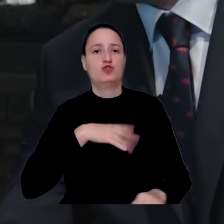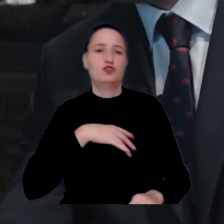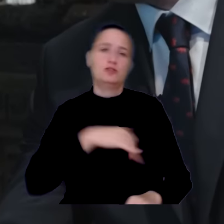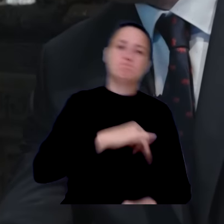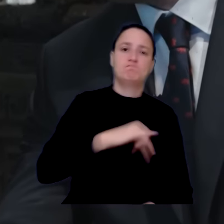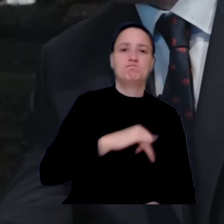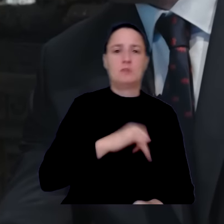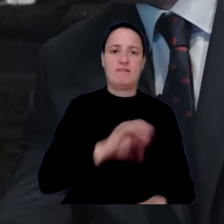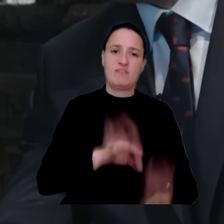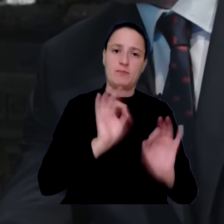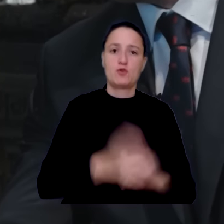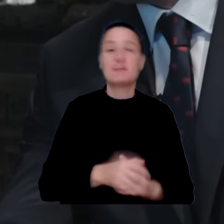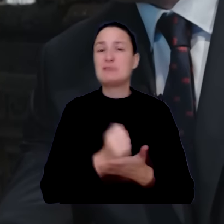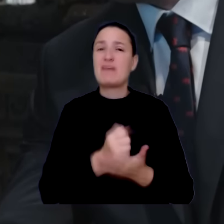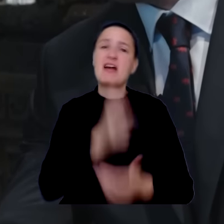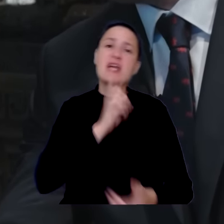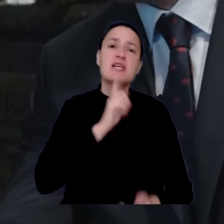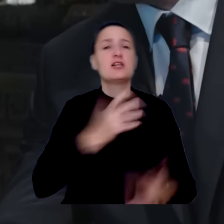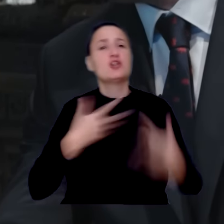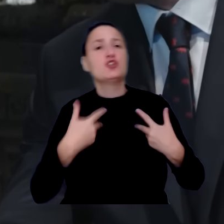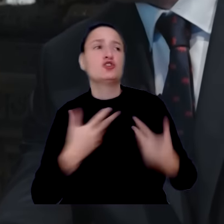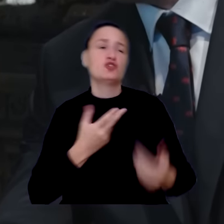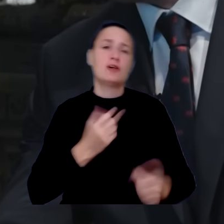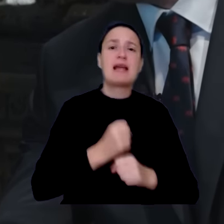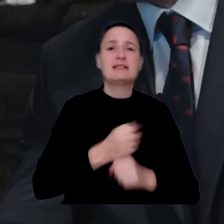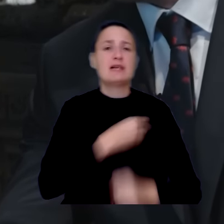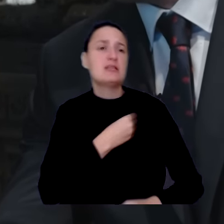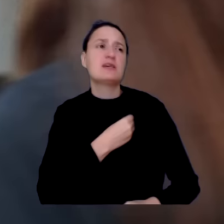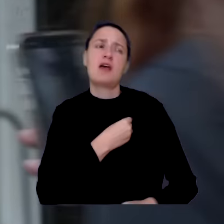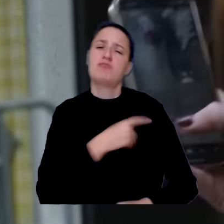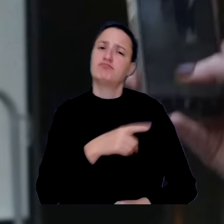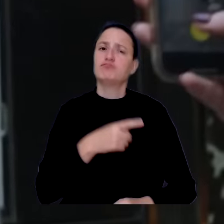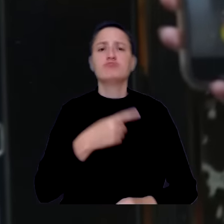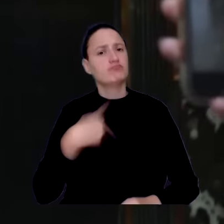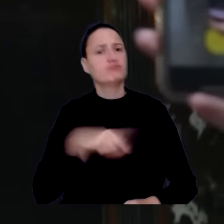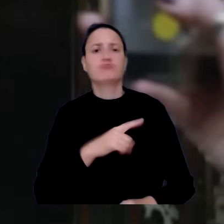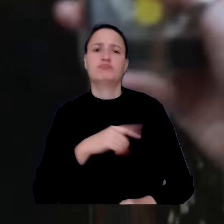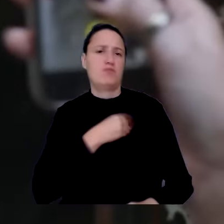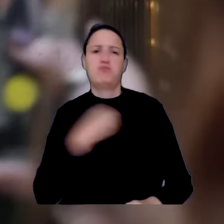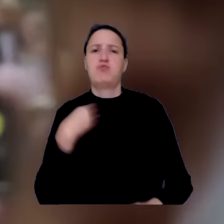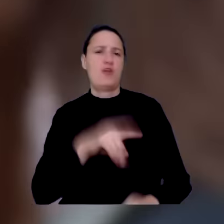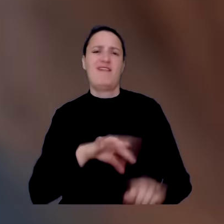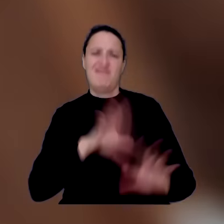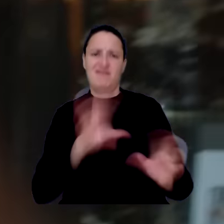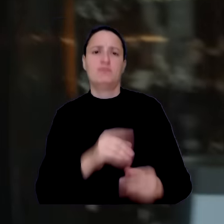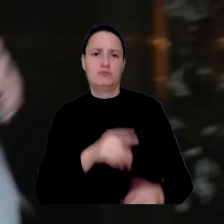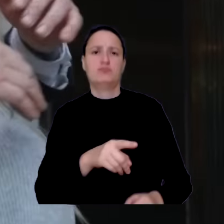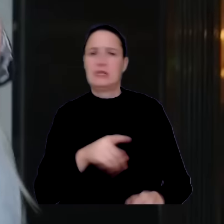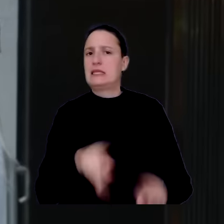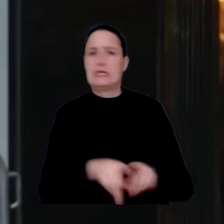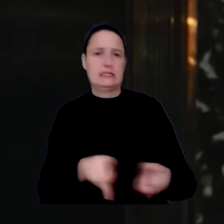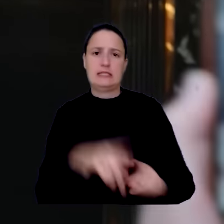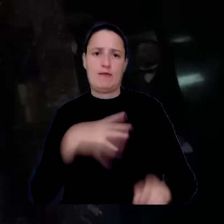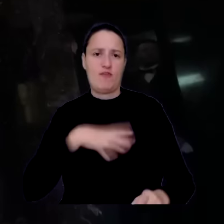W sprawie religii, życia, pracy i etyki pracy. Powinienem zdobyć większość polskich głosów. Mam nadzieję, że